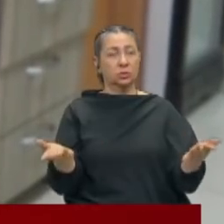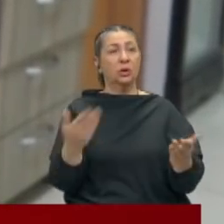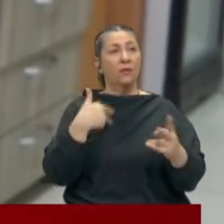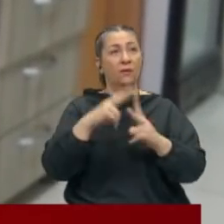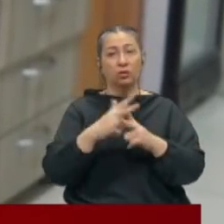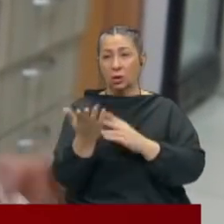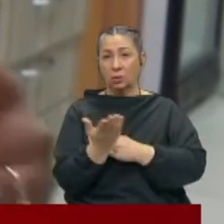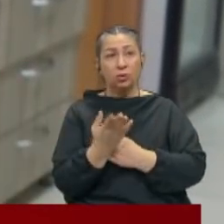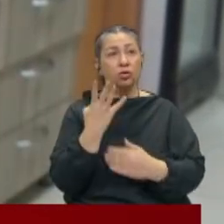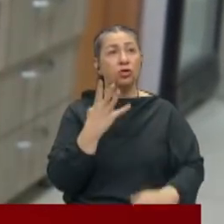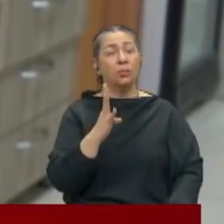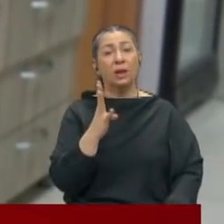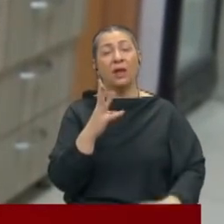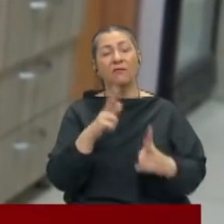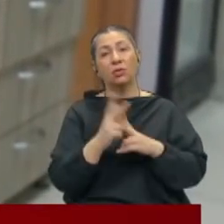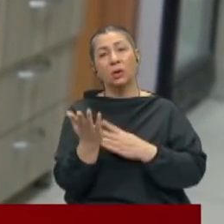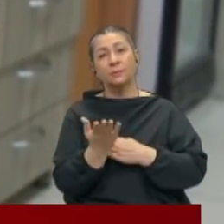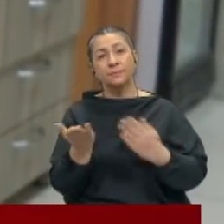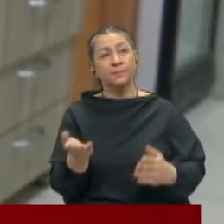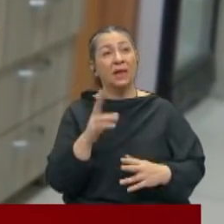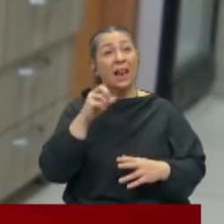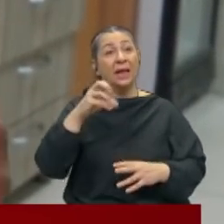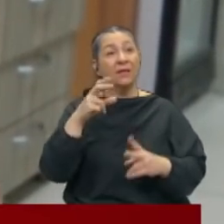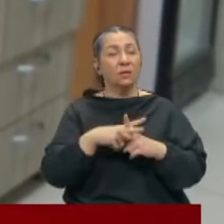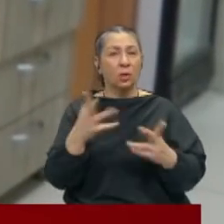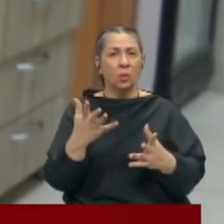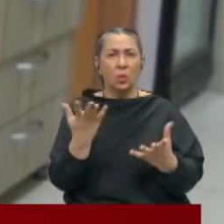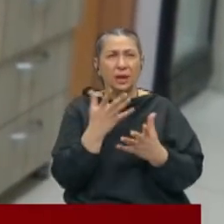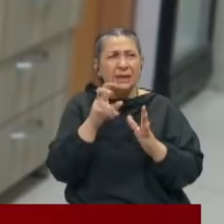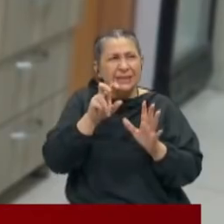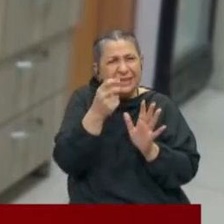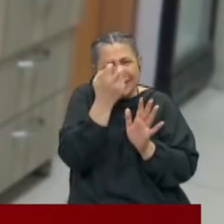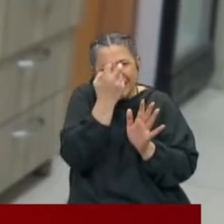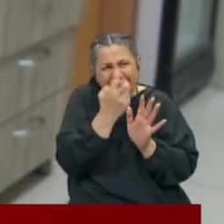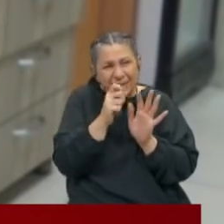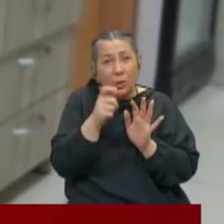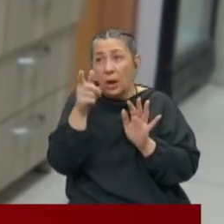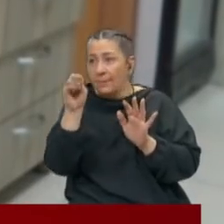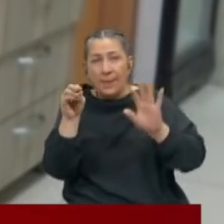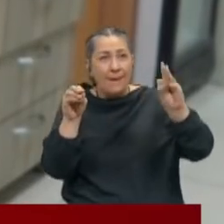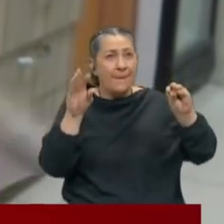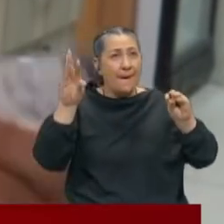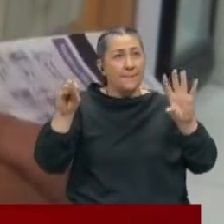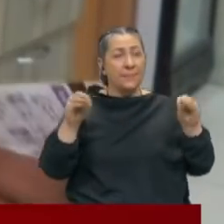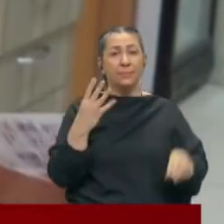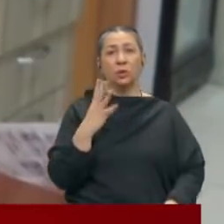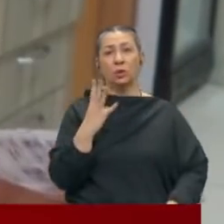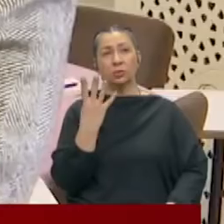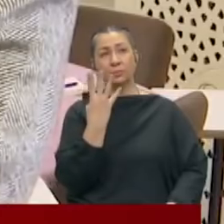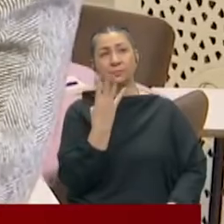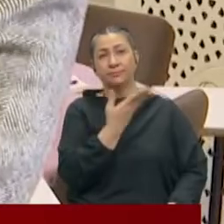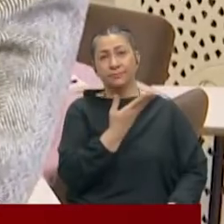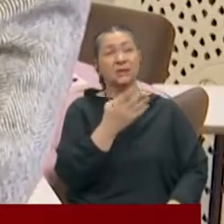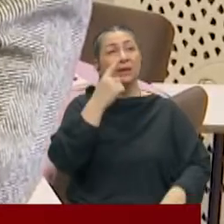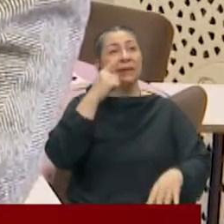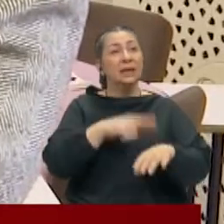faturam gelmiş mesela 4000 lira faturam gelmiş. Elektrik faturam. O kadar kısıyorum ki burada. Onu kapatıyorum, bunu kapatıyorum ama 4 milyar gelmiş.